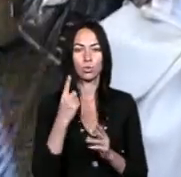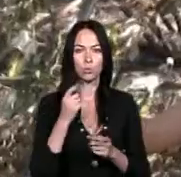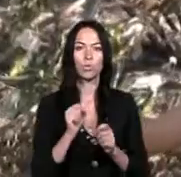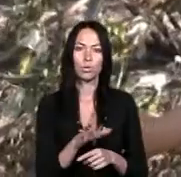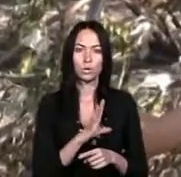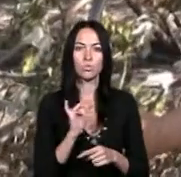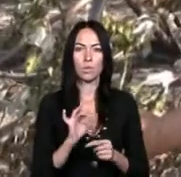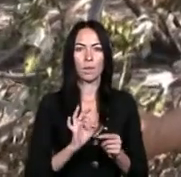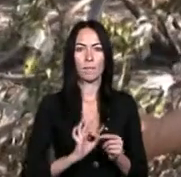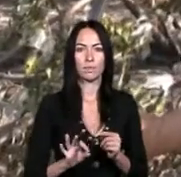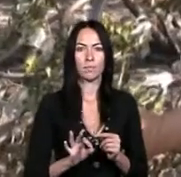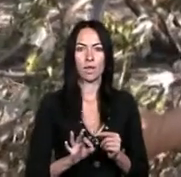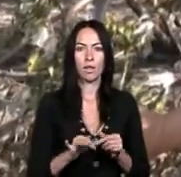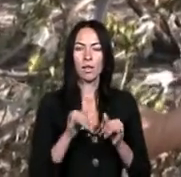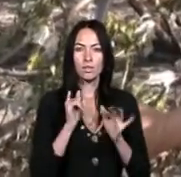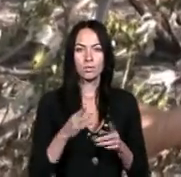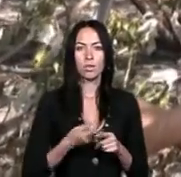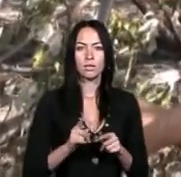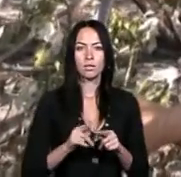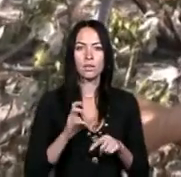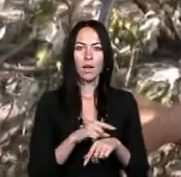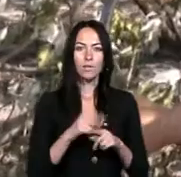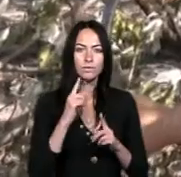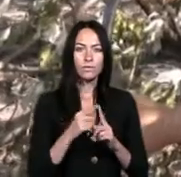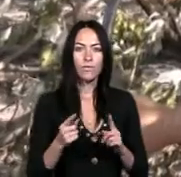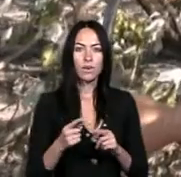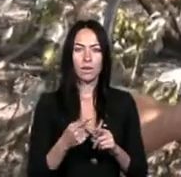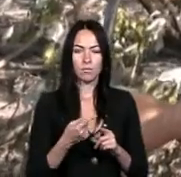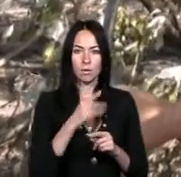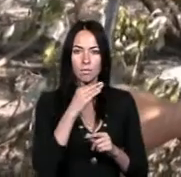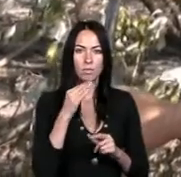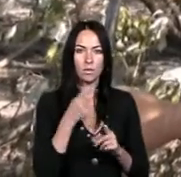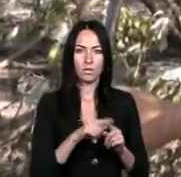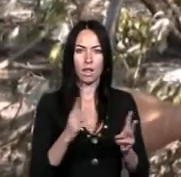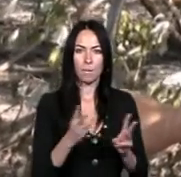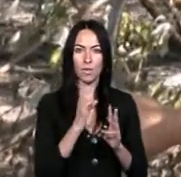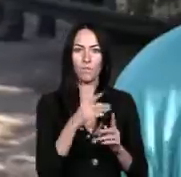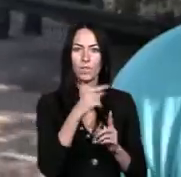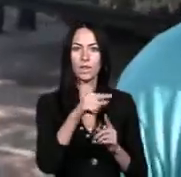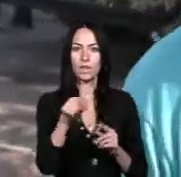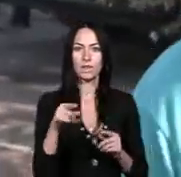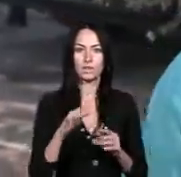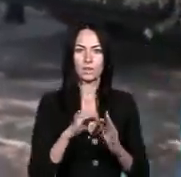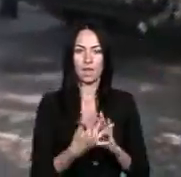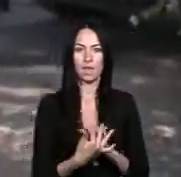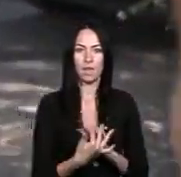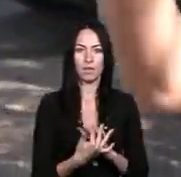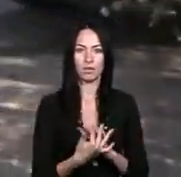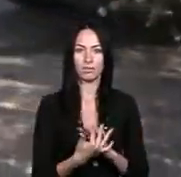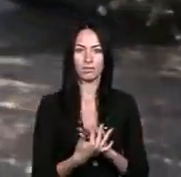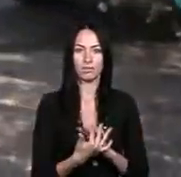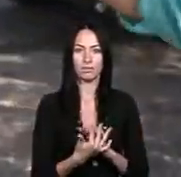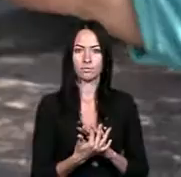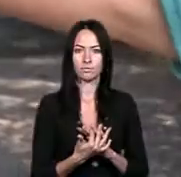підпал. Не може в одне время бути скільки пожару у нескольких селах. Був вітер здоровий. Вітер сильний. А він